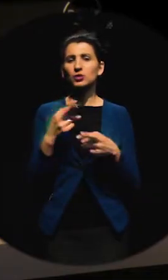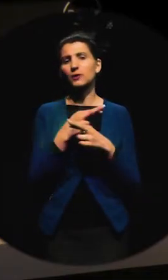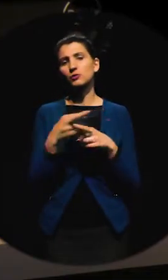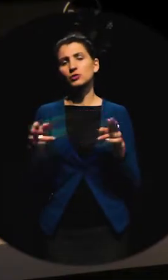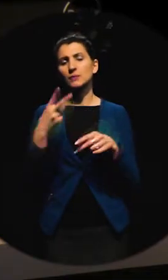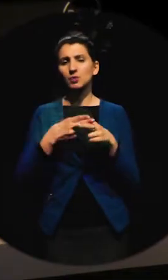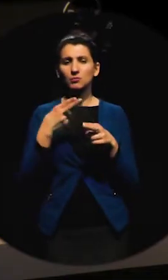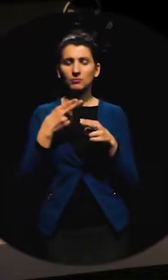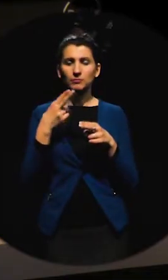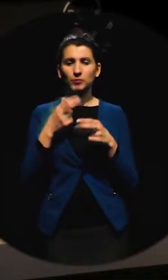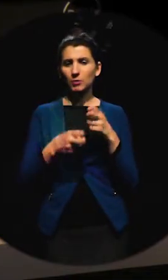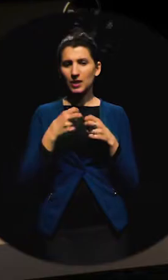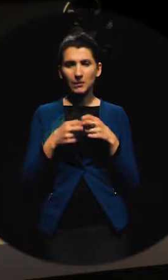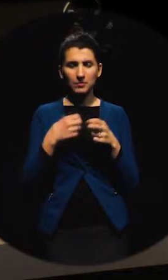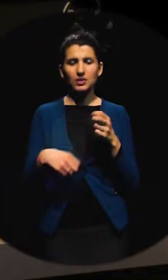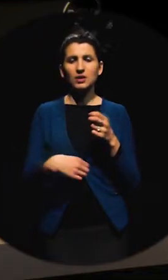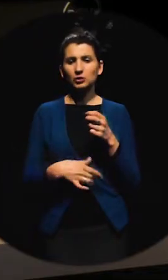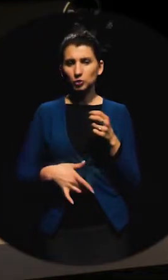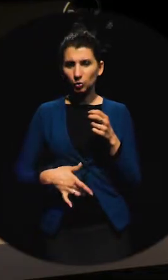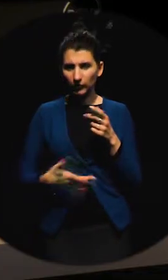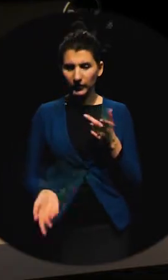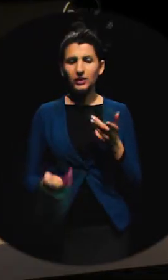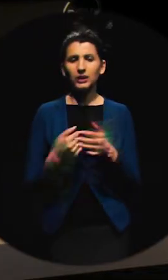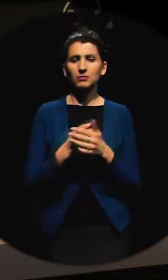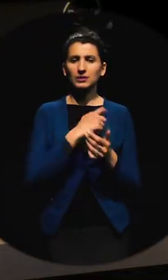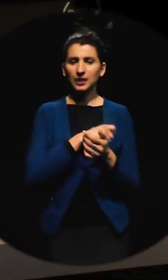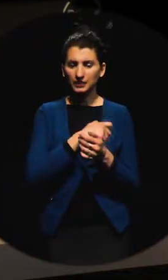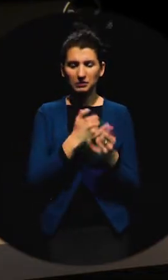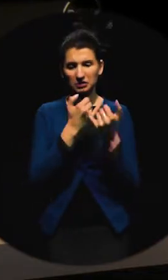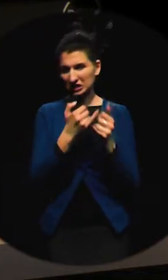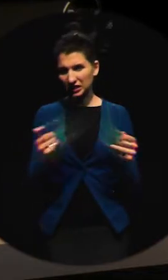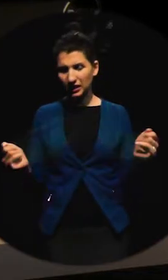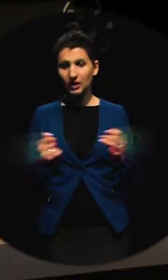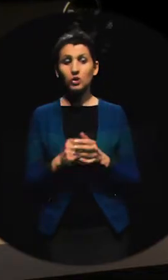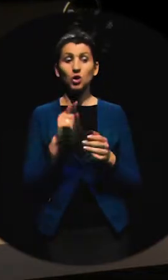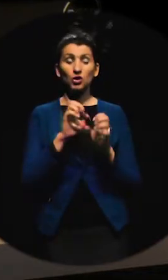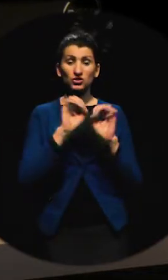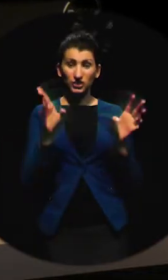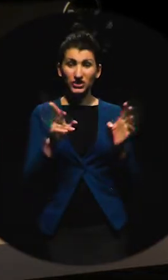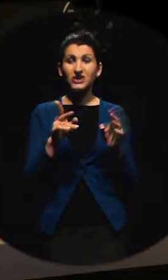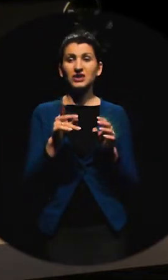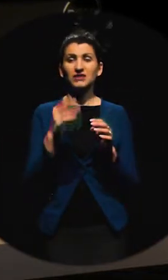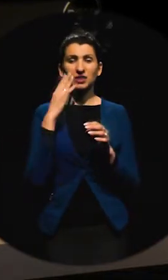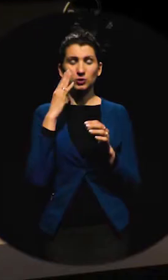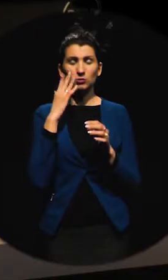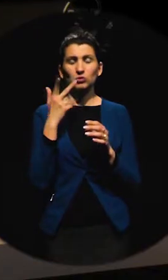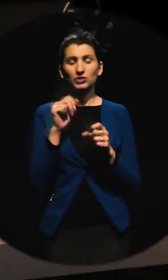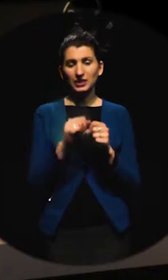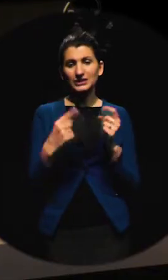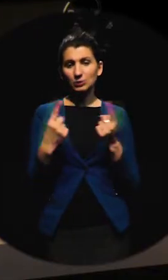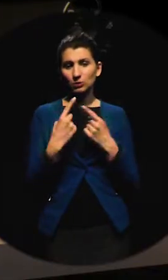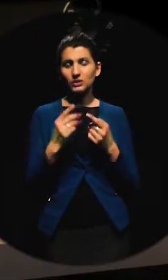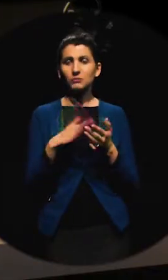zaczął mówić o różnych problemach gastrologicznych, kardiologicznych i różnych innych. które oczywiście nie jest też tak, że